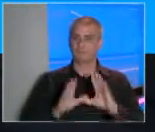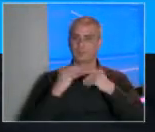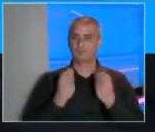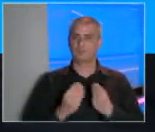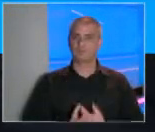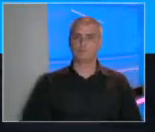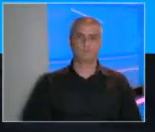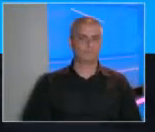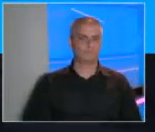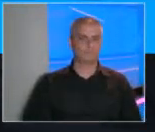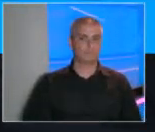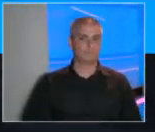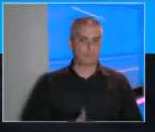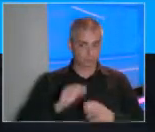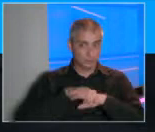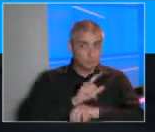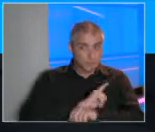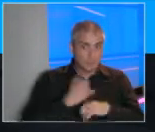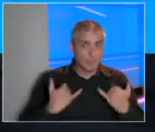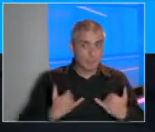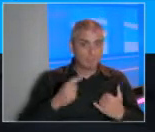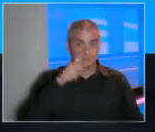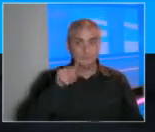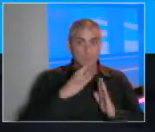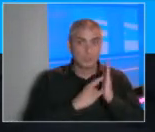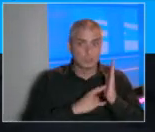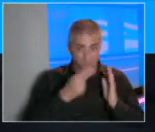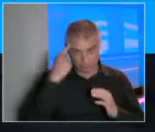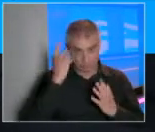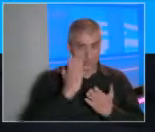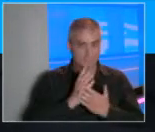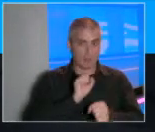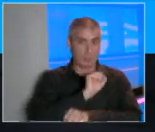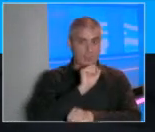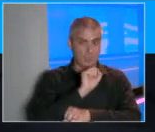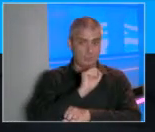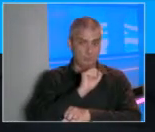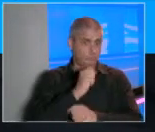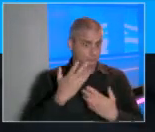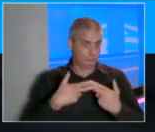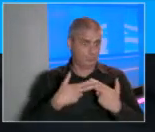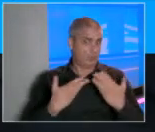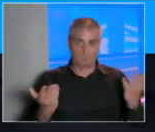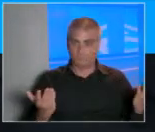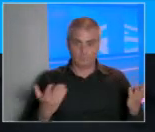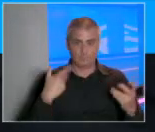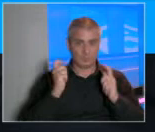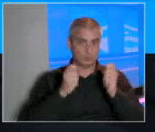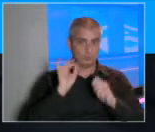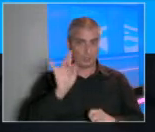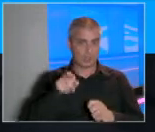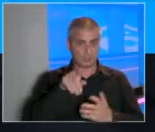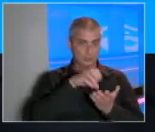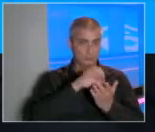טוב, מה, יש השפעה מיידית של פסילת החוק? אתם יודעים שיש כבר עתירות שעומדות, מה שנקרא, להיות מוגשות